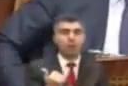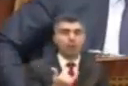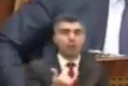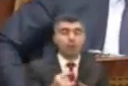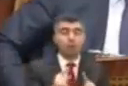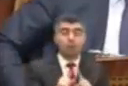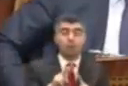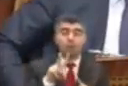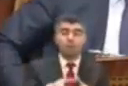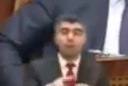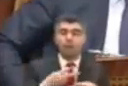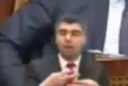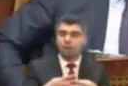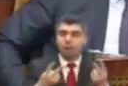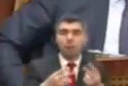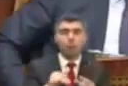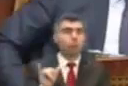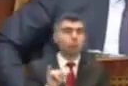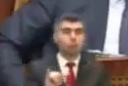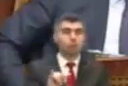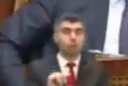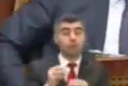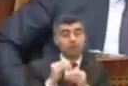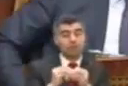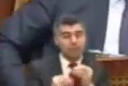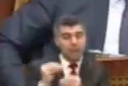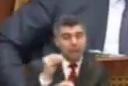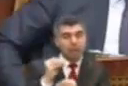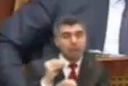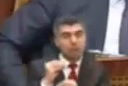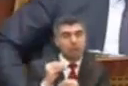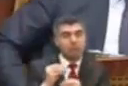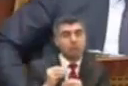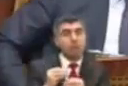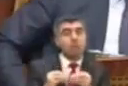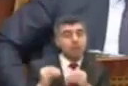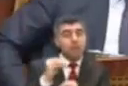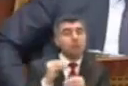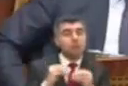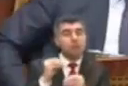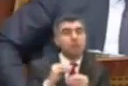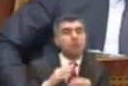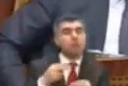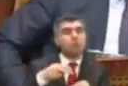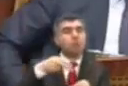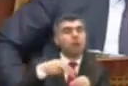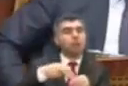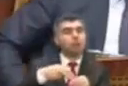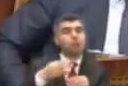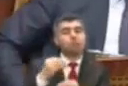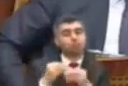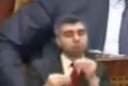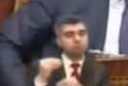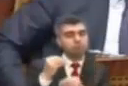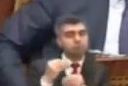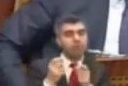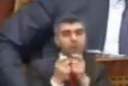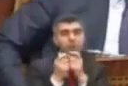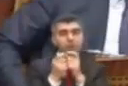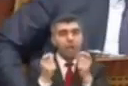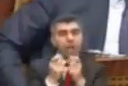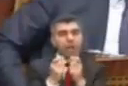الحقيقه كامله. الارتفاع مهول والاتجاه نحو مزيد من الارتفاع في المحروقات. ثم المقاوله المغربيه شنو